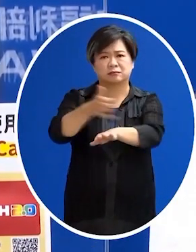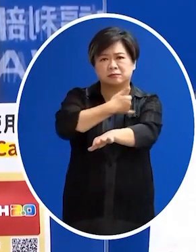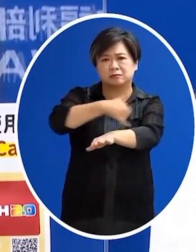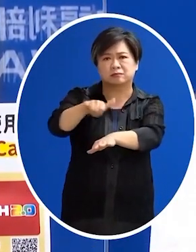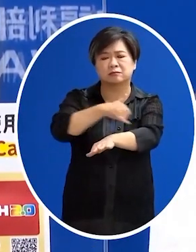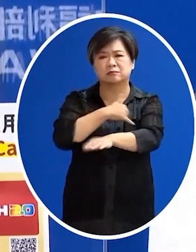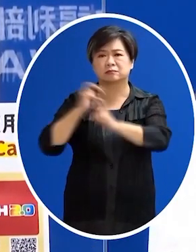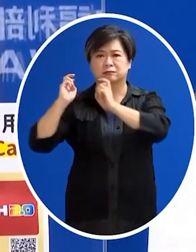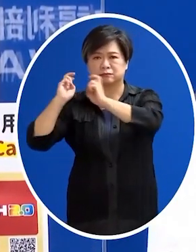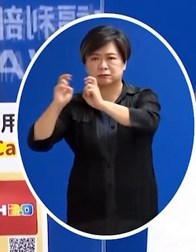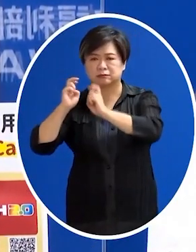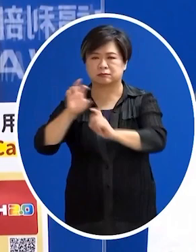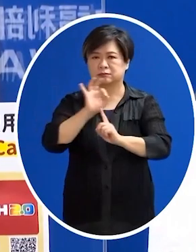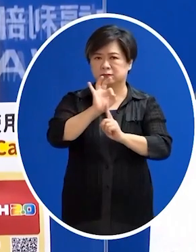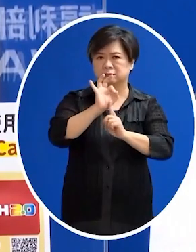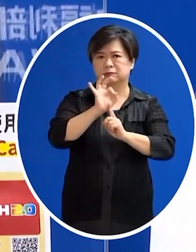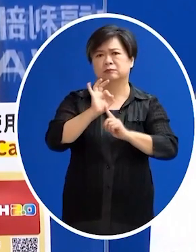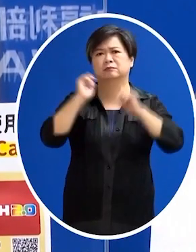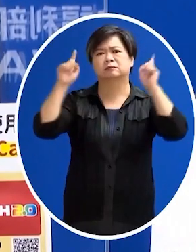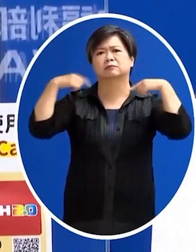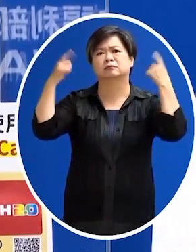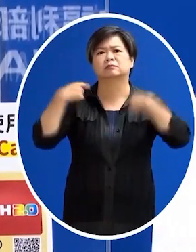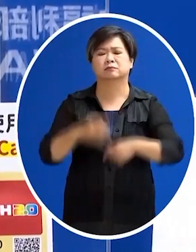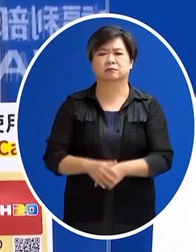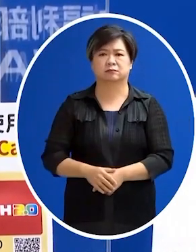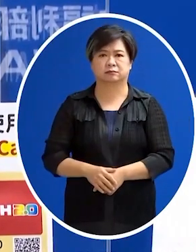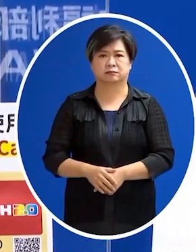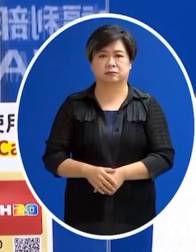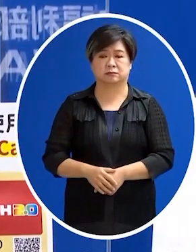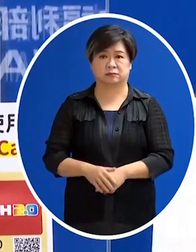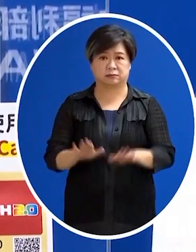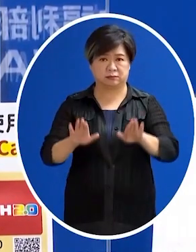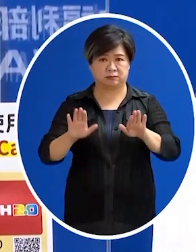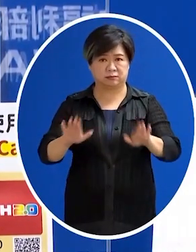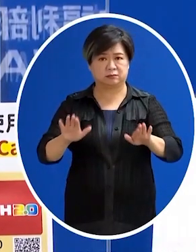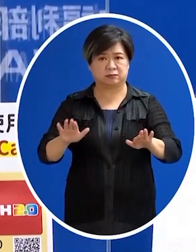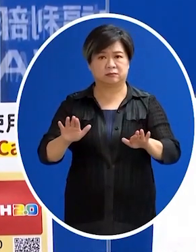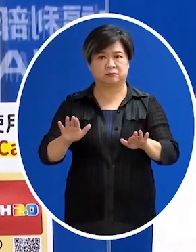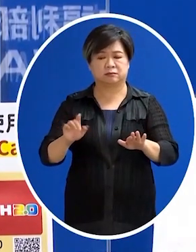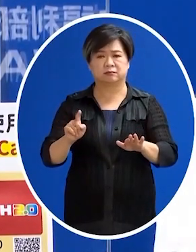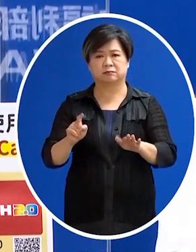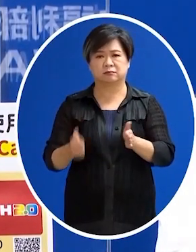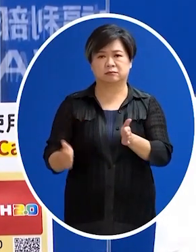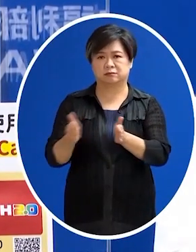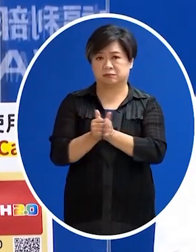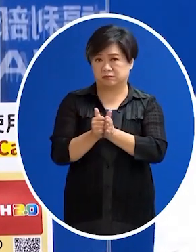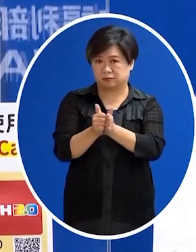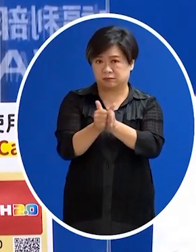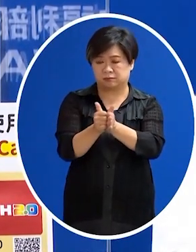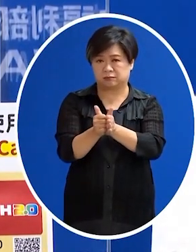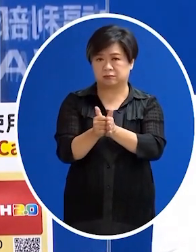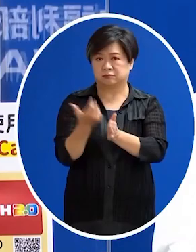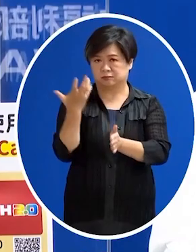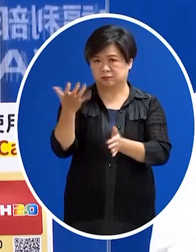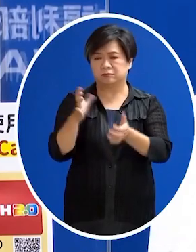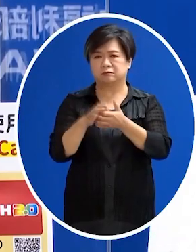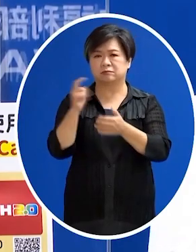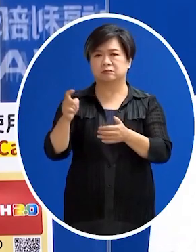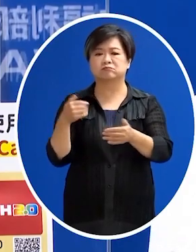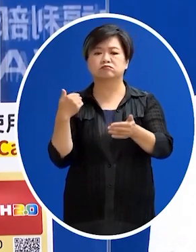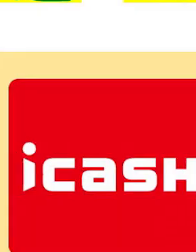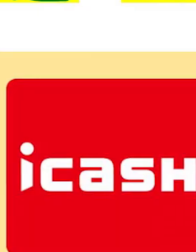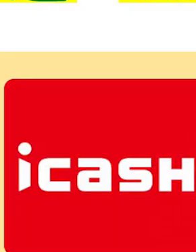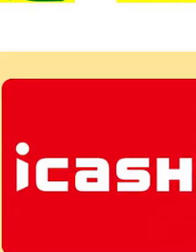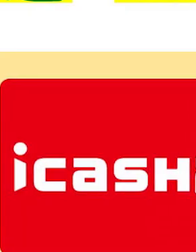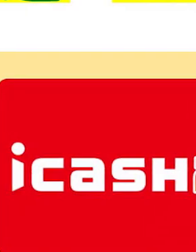是以捷运跟公车为主，那现在在使用这个搭乘主要还是以电子票证哈。